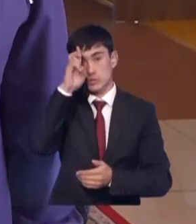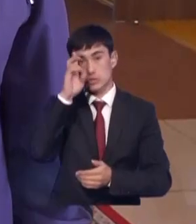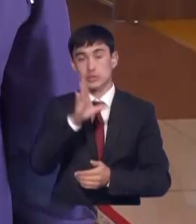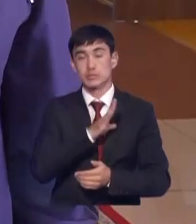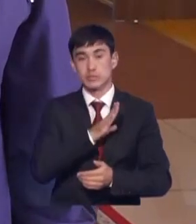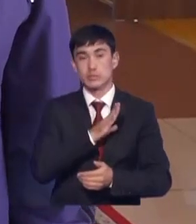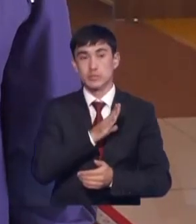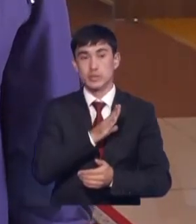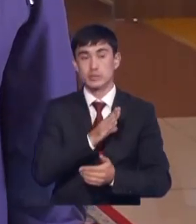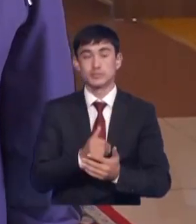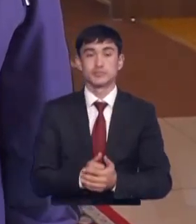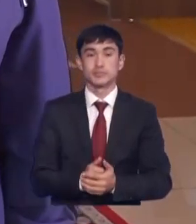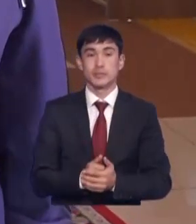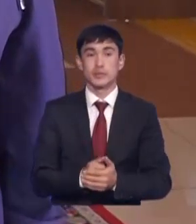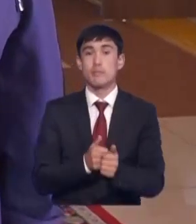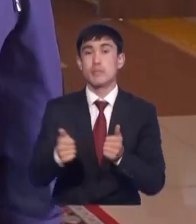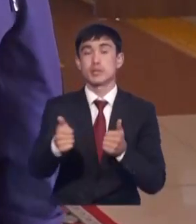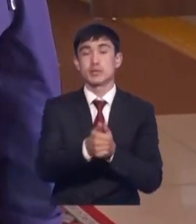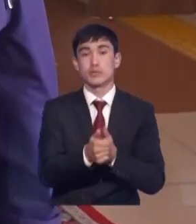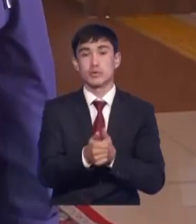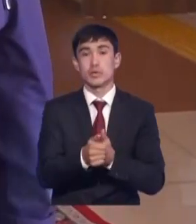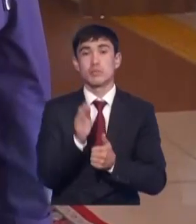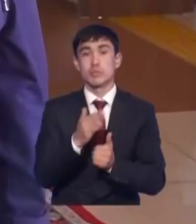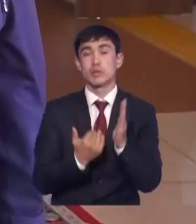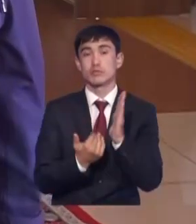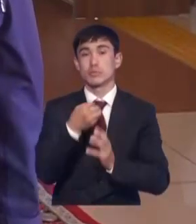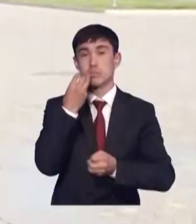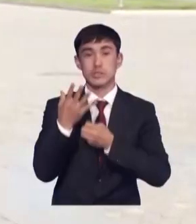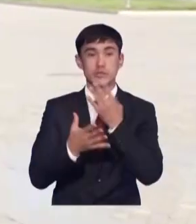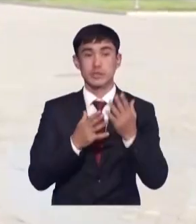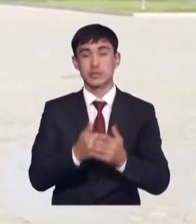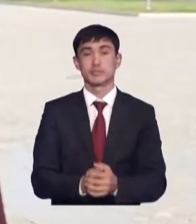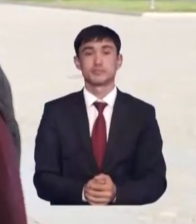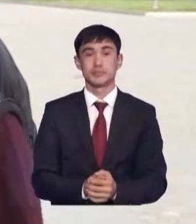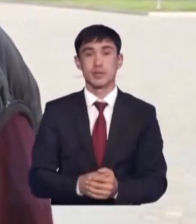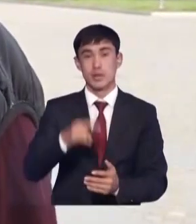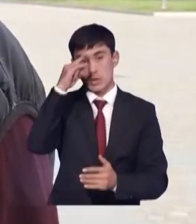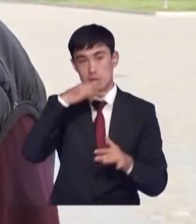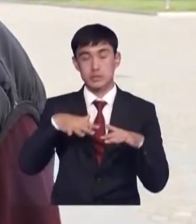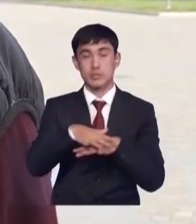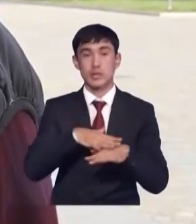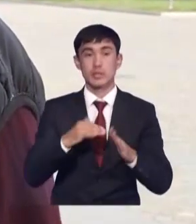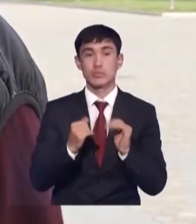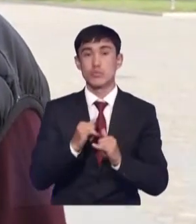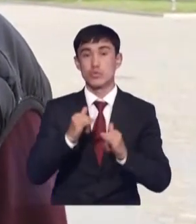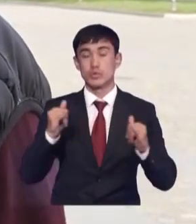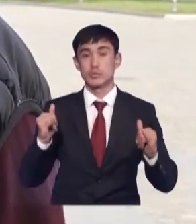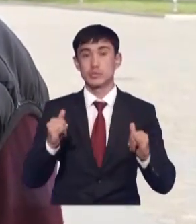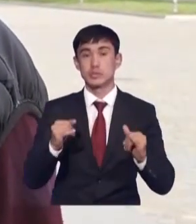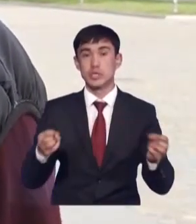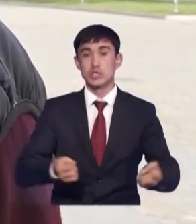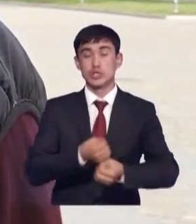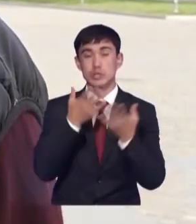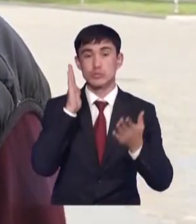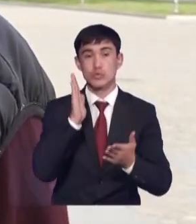было на передовой было, процветало. Қазағым халқым өсіп өріне берсін, жарығымыз